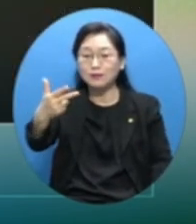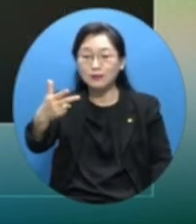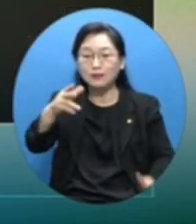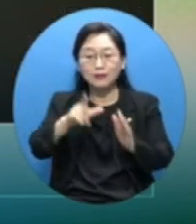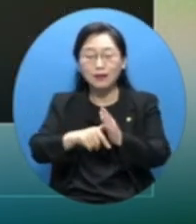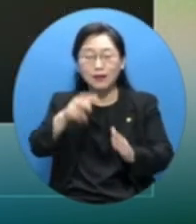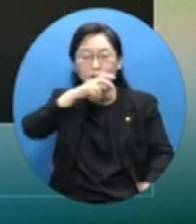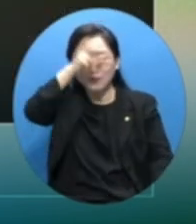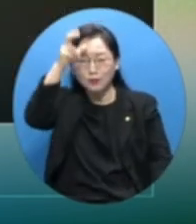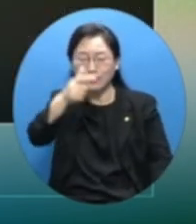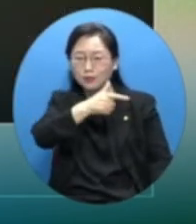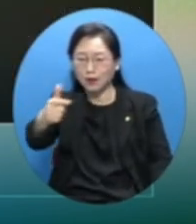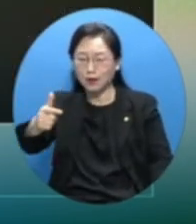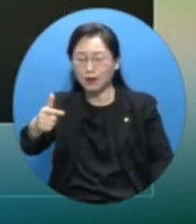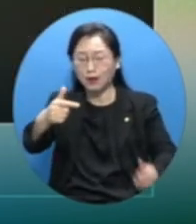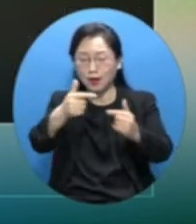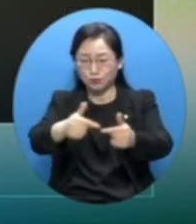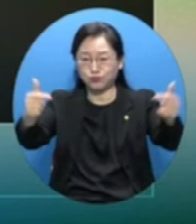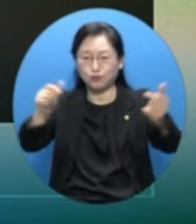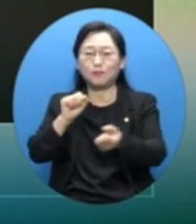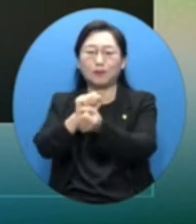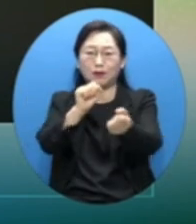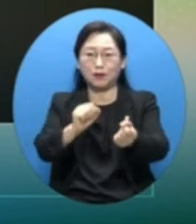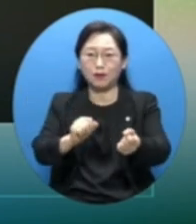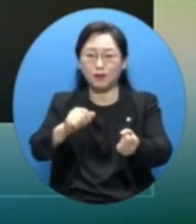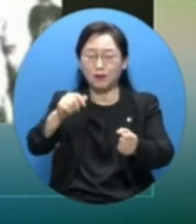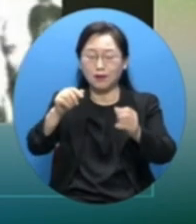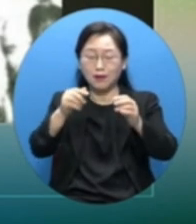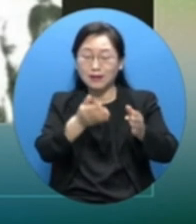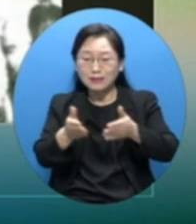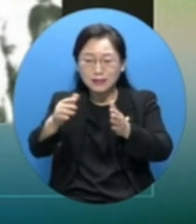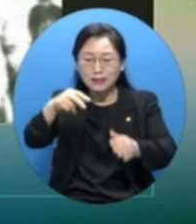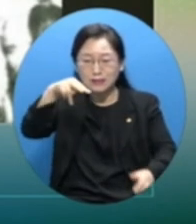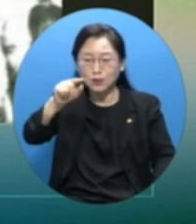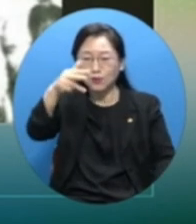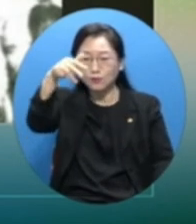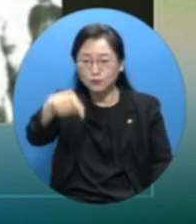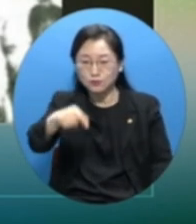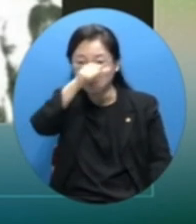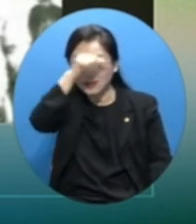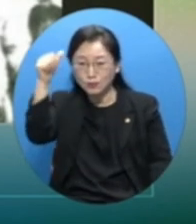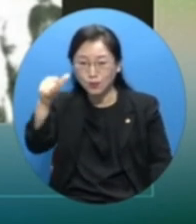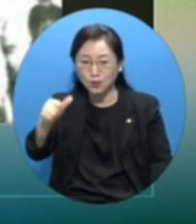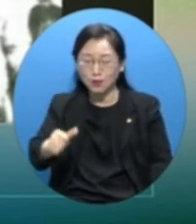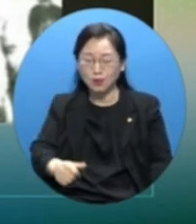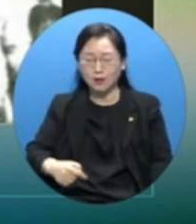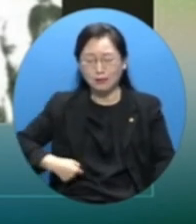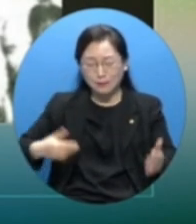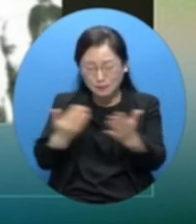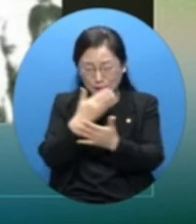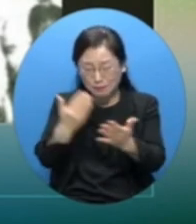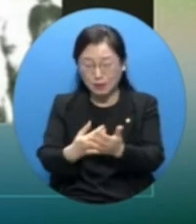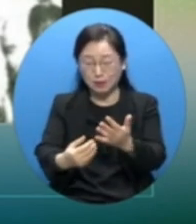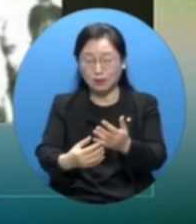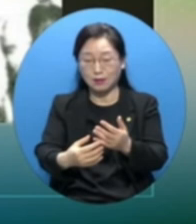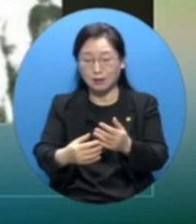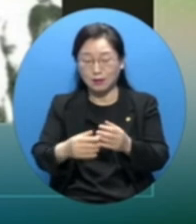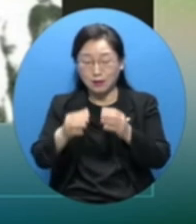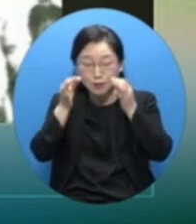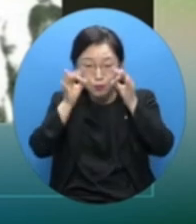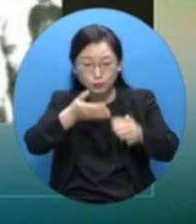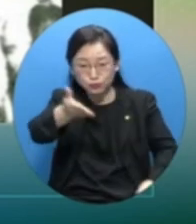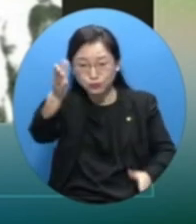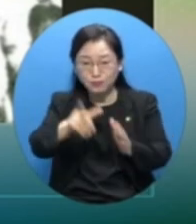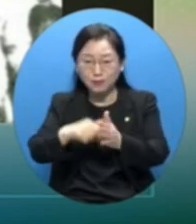평양 대봉회로 이어지는데 길선주 장로가 많은 사람 앞에서 성령의 은혜로 본인의 죄를 회개할 때 하나님의 큰 은혜가